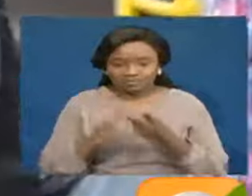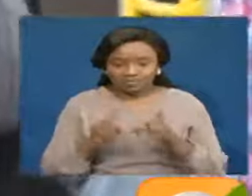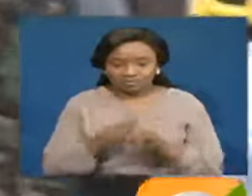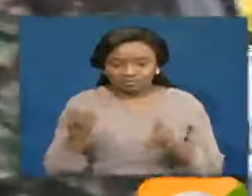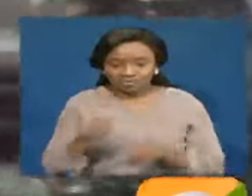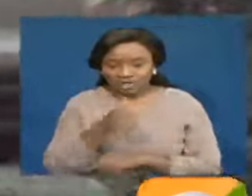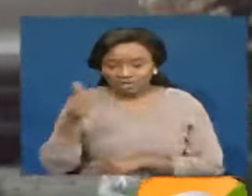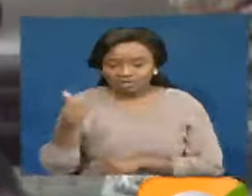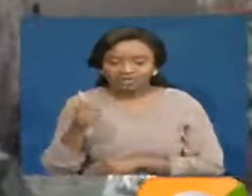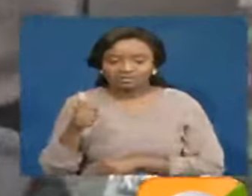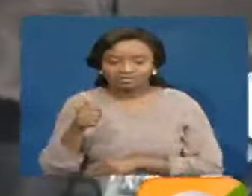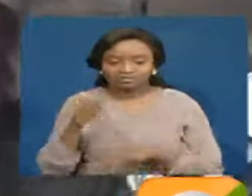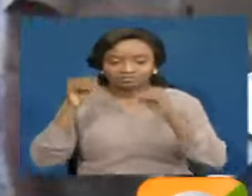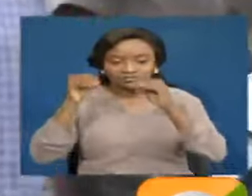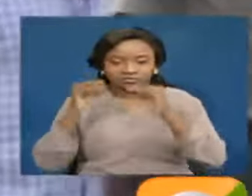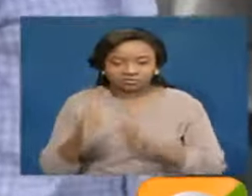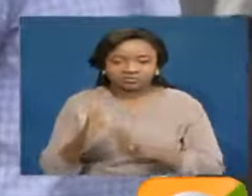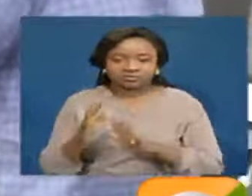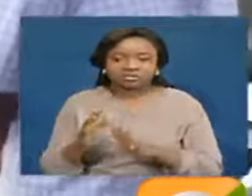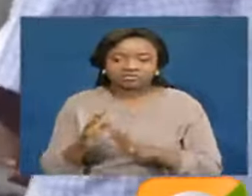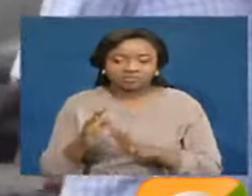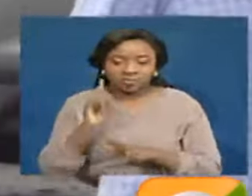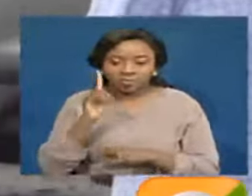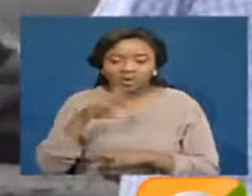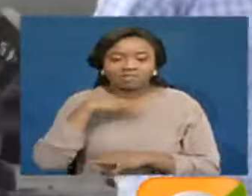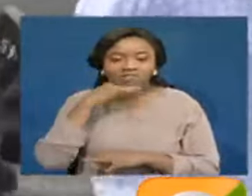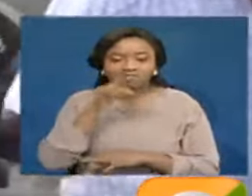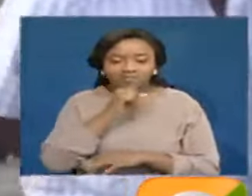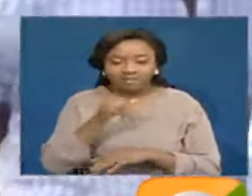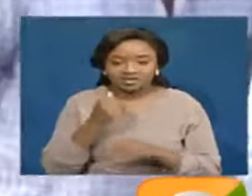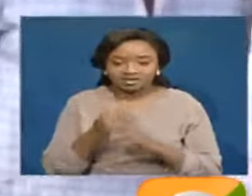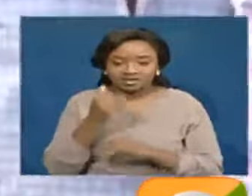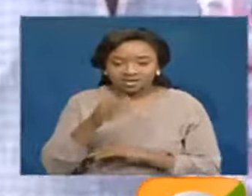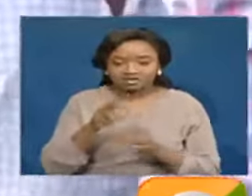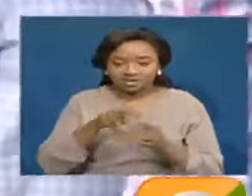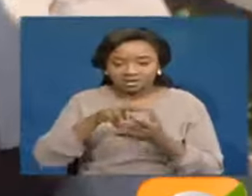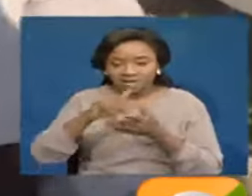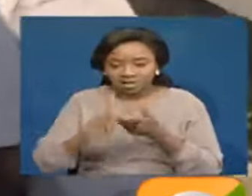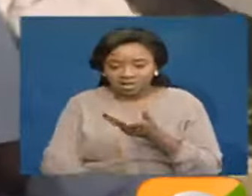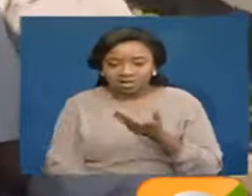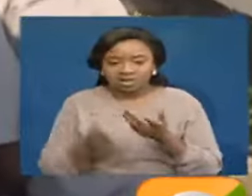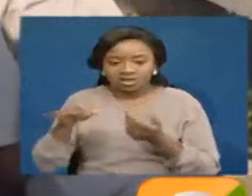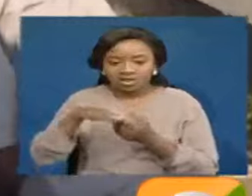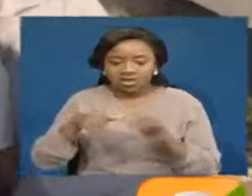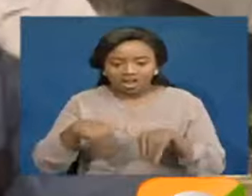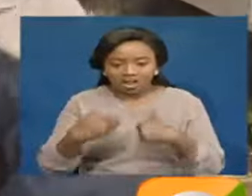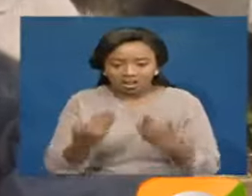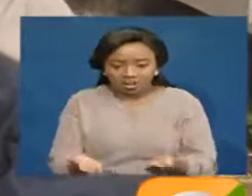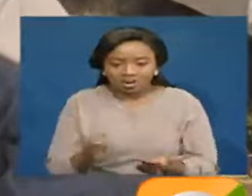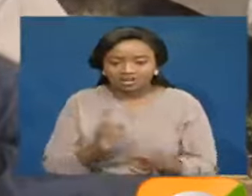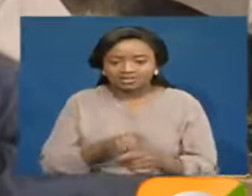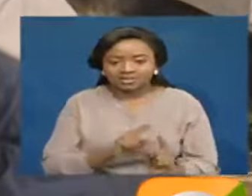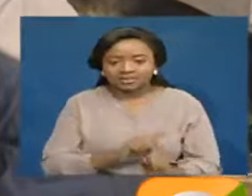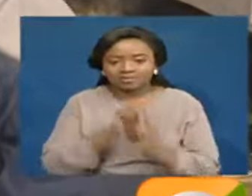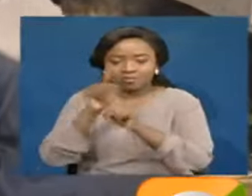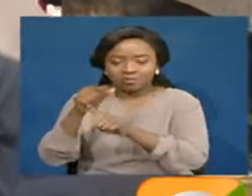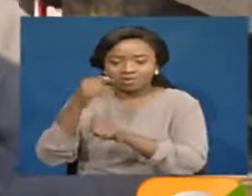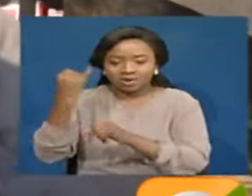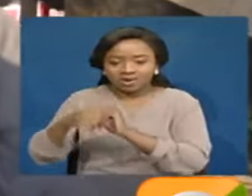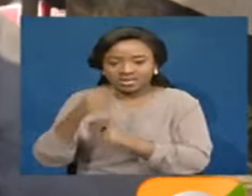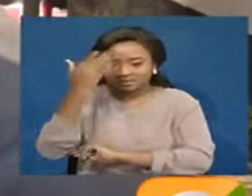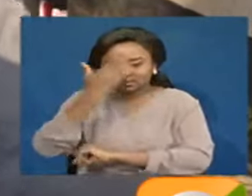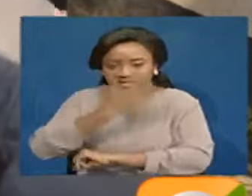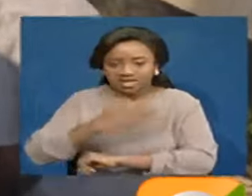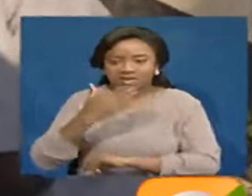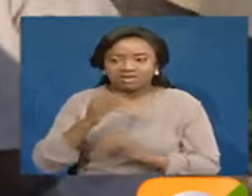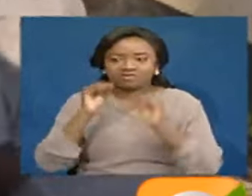za msingi akifariki mapema hii leo baada ya kuanguka katika kivuko cha Likoni alipokuwa akielekea kuhudhuria siku ya mwisho ya